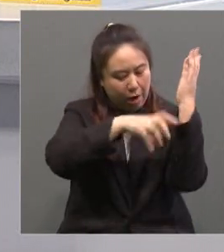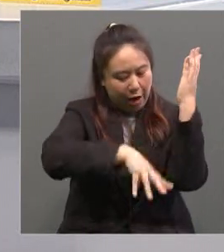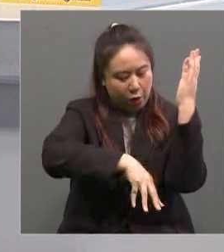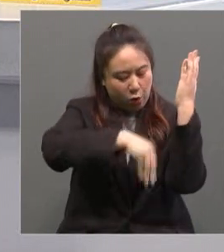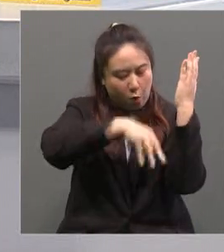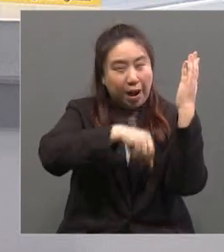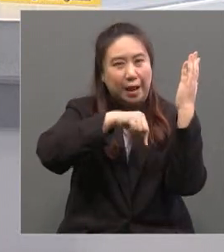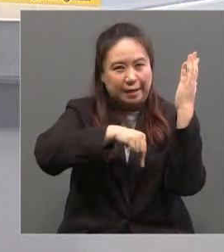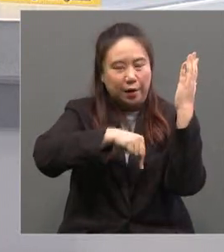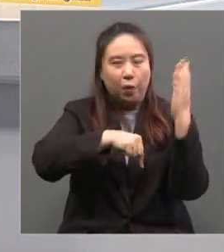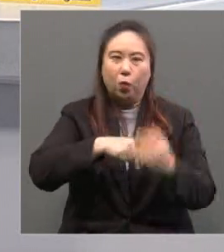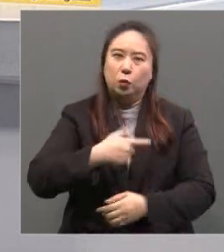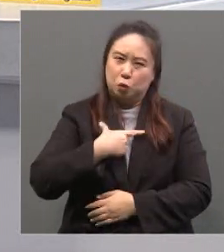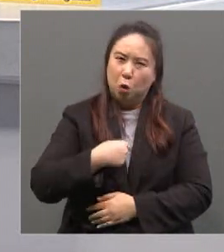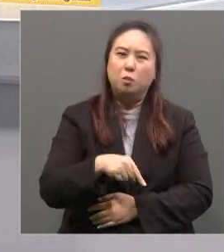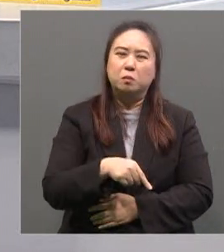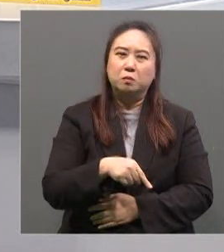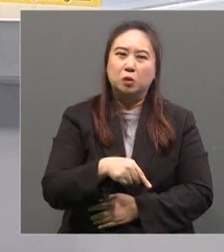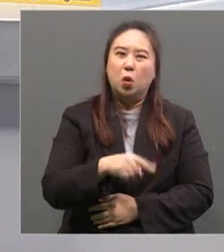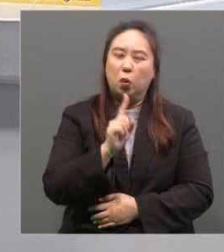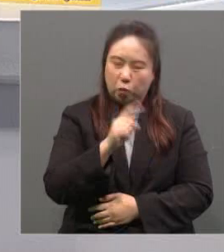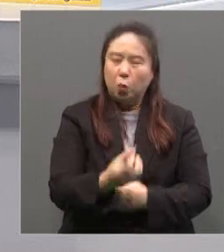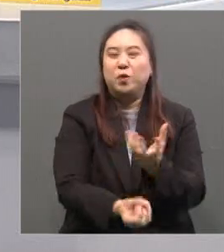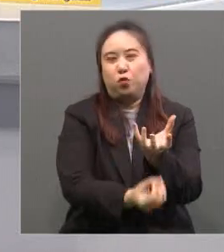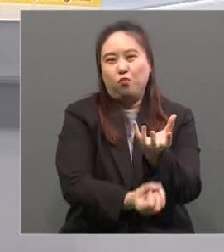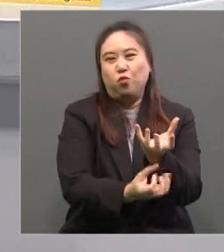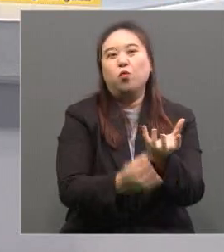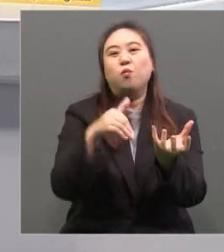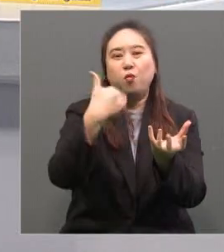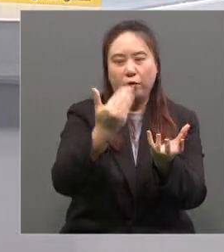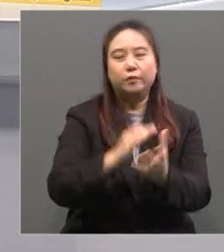แกงหน่อไม้ดองเนี่ย งั้นก็เอาไปต้มให้สุกก่อนก็แล้วกันเพื่อความปลอดภัยนะคะ